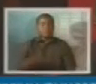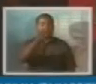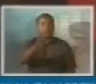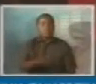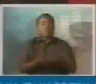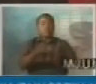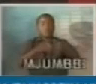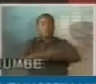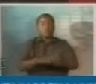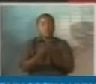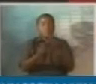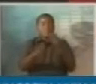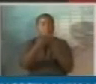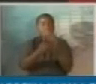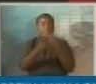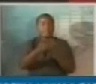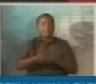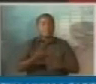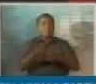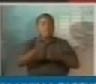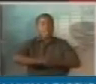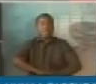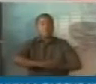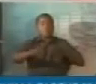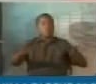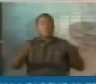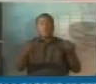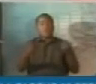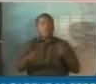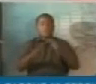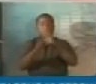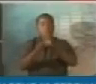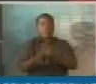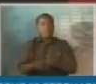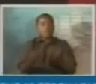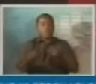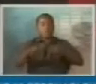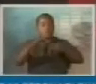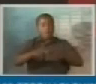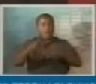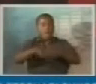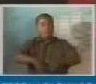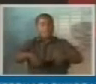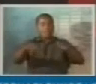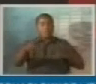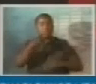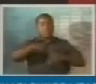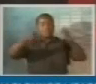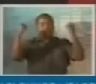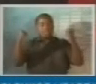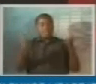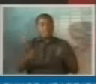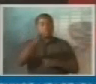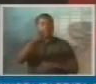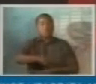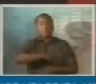nchi hii. Ni majasiri wakubwa, hatuwezi kuwadharau. Hatuwezi kukaa kwenye bunge hili tukajiita si majasiri kuliko watu